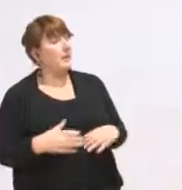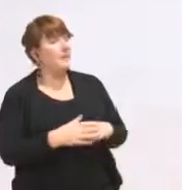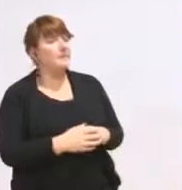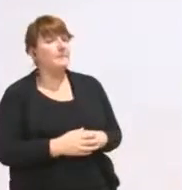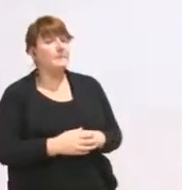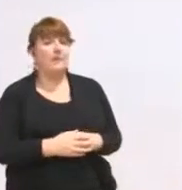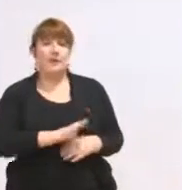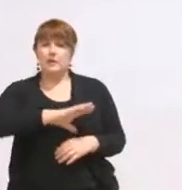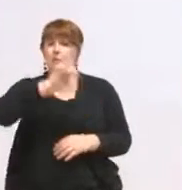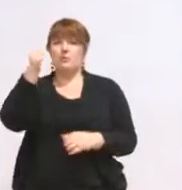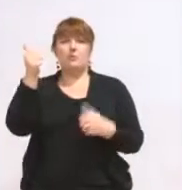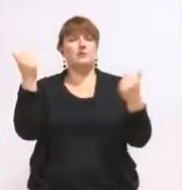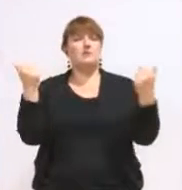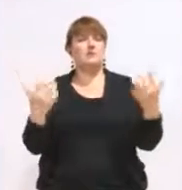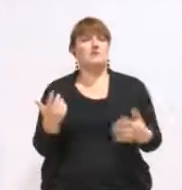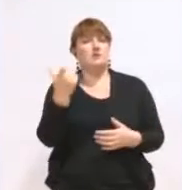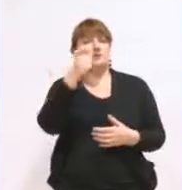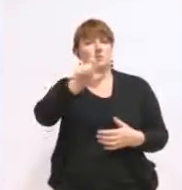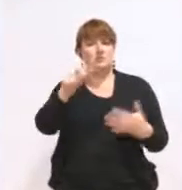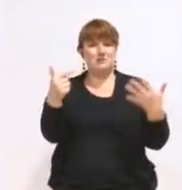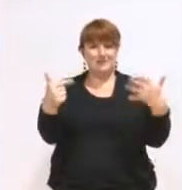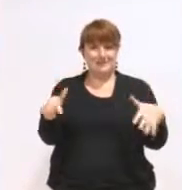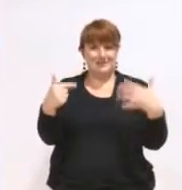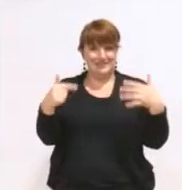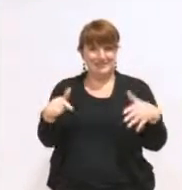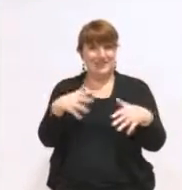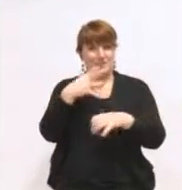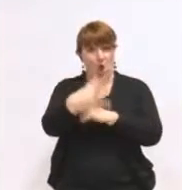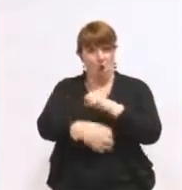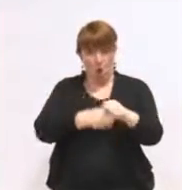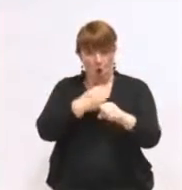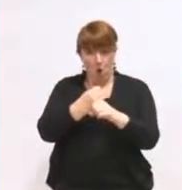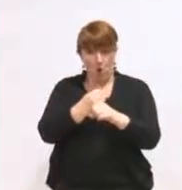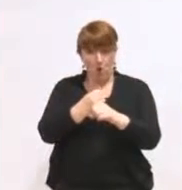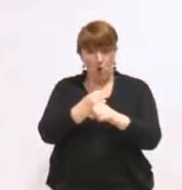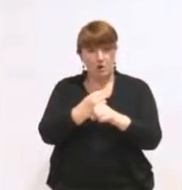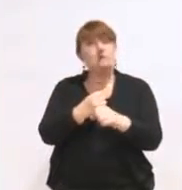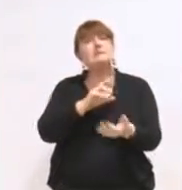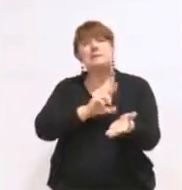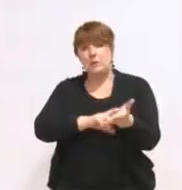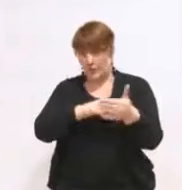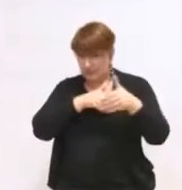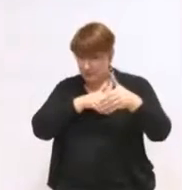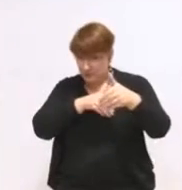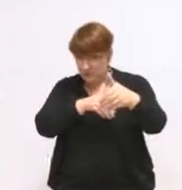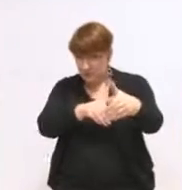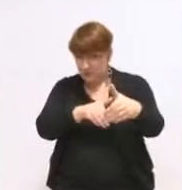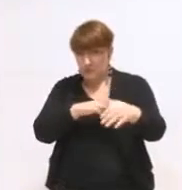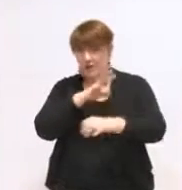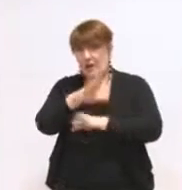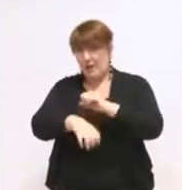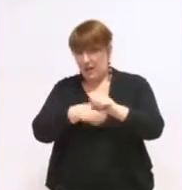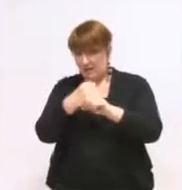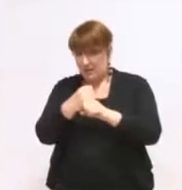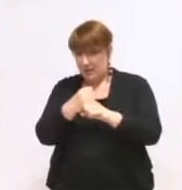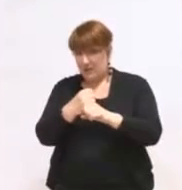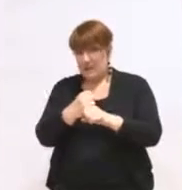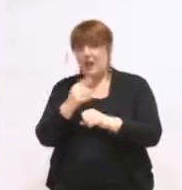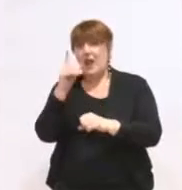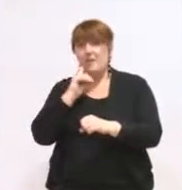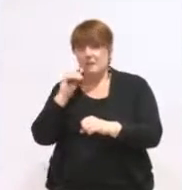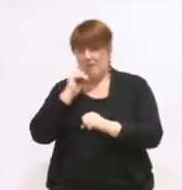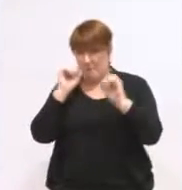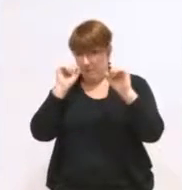217 ans, c'est le nombre d'années, toutes choses égales par ailleurs, si le rythme continue ainsi. C'est le nombre d'années que les femmes vont devoir attendre si rien n'est fait pour